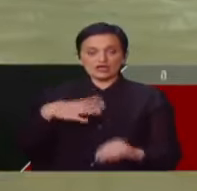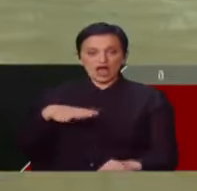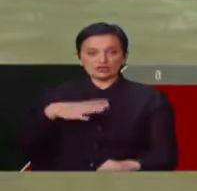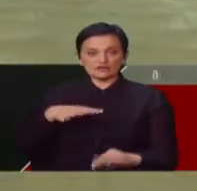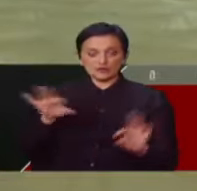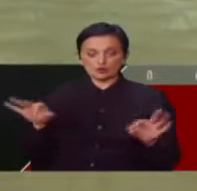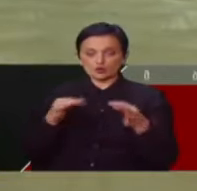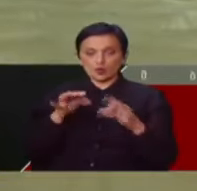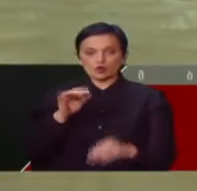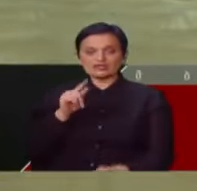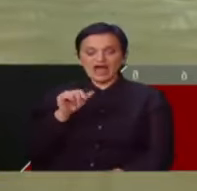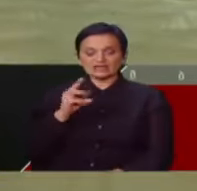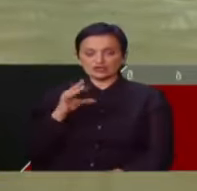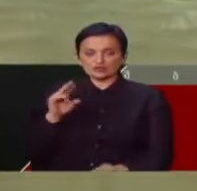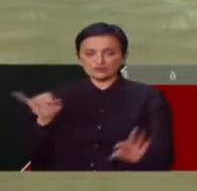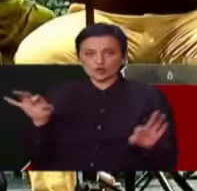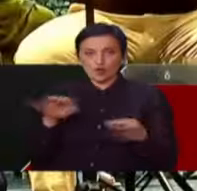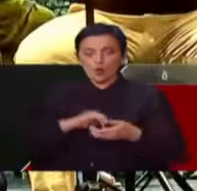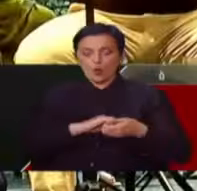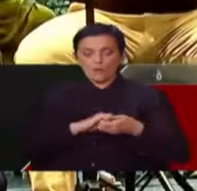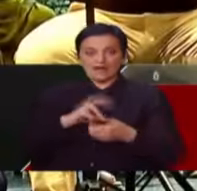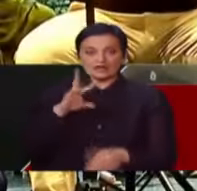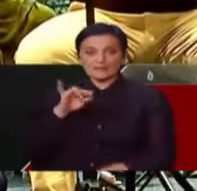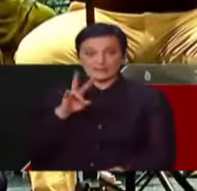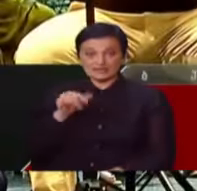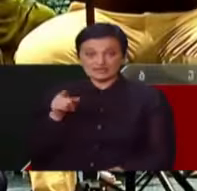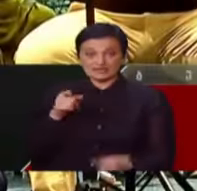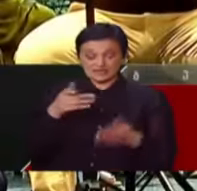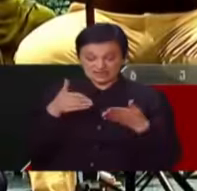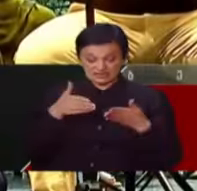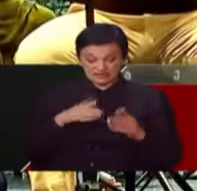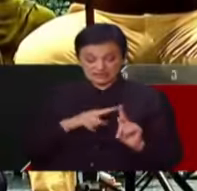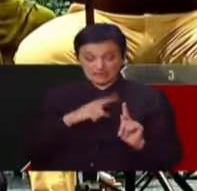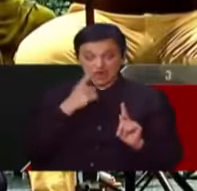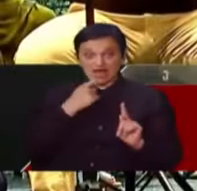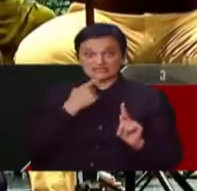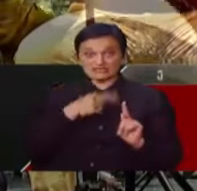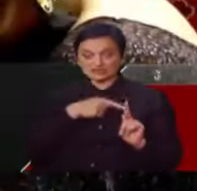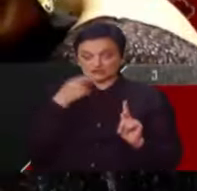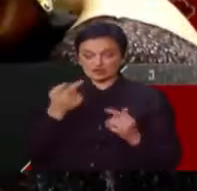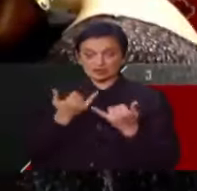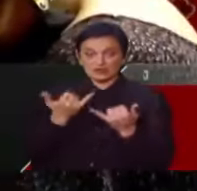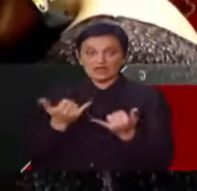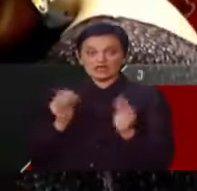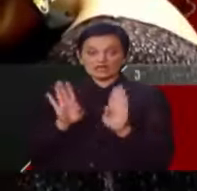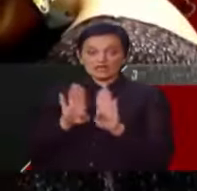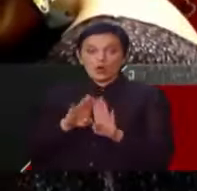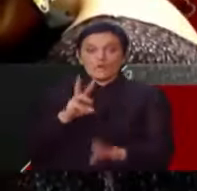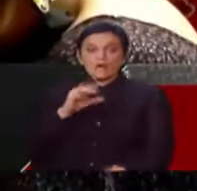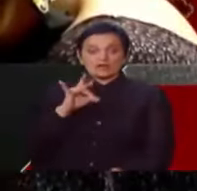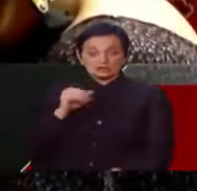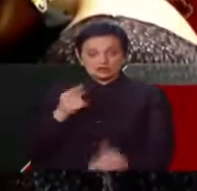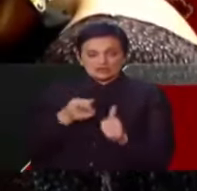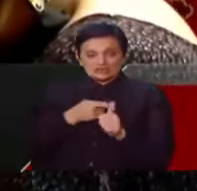ქართველი კომპოზიტორის ოთარ თაქთაქიშვილის ოპერა „მინდია“. აღნიშნული კომპოზიტორის დაბადებიდან 100 წლის თავს მიეძღვნება სეზონის დახურვა ლადო